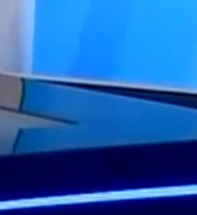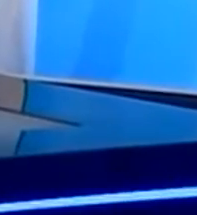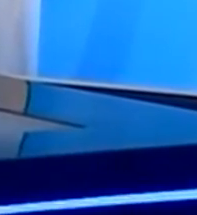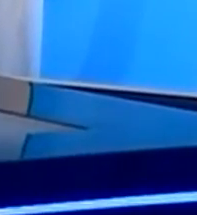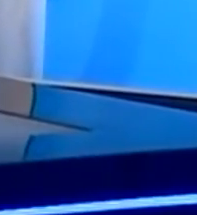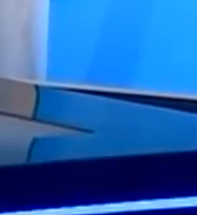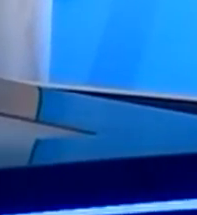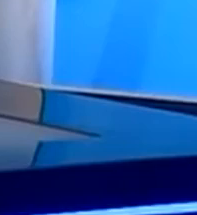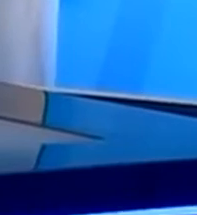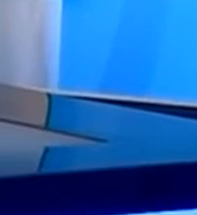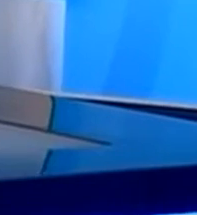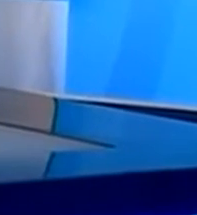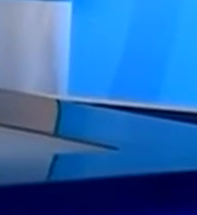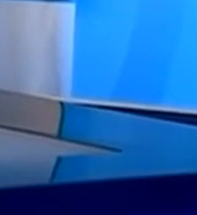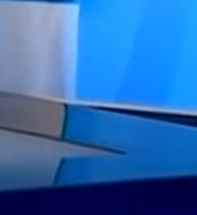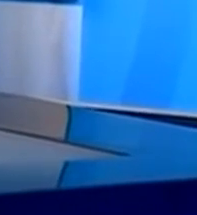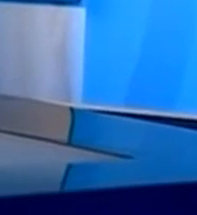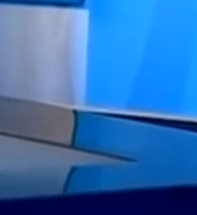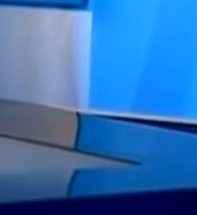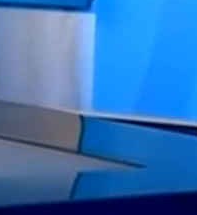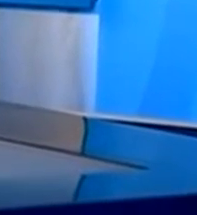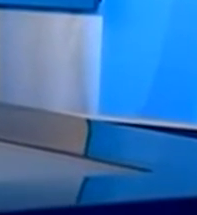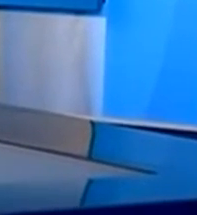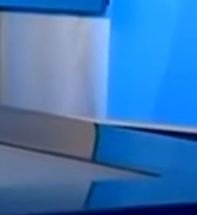Stella Dănilă vă prezintă Telejurnalul.